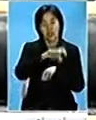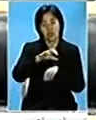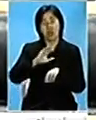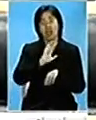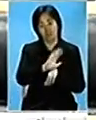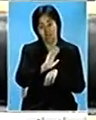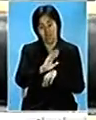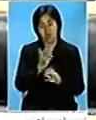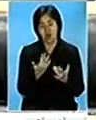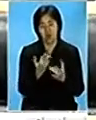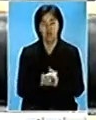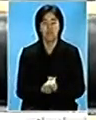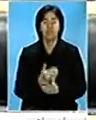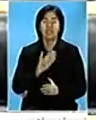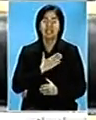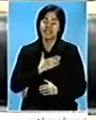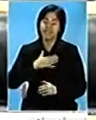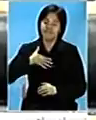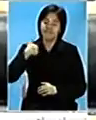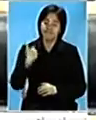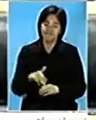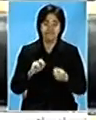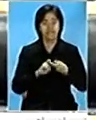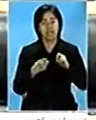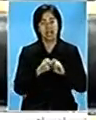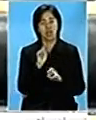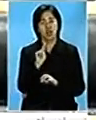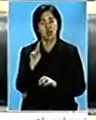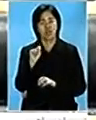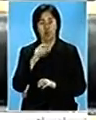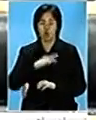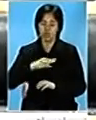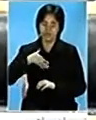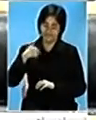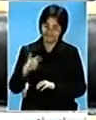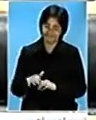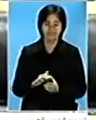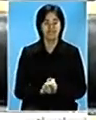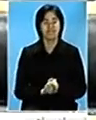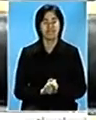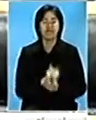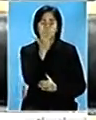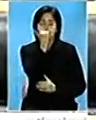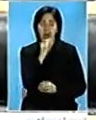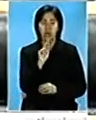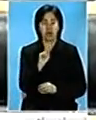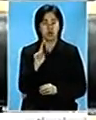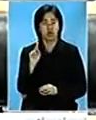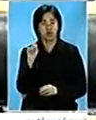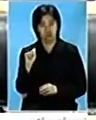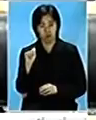ะคะเพราะว่าดิฉันเนี่ยก็หมดหวังกับกกต.ไปแล้วนะคะเพราะว่ากกต.